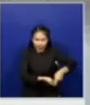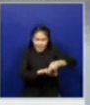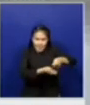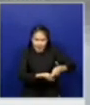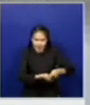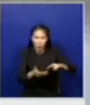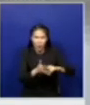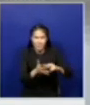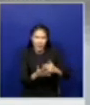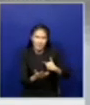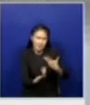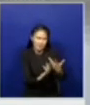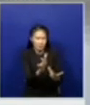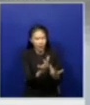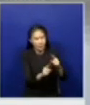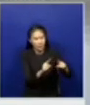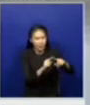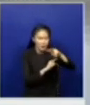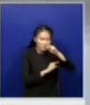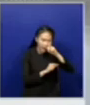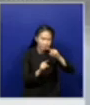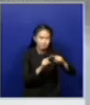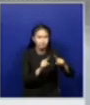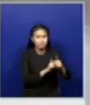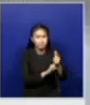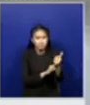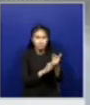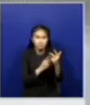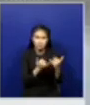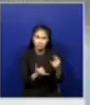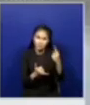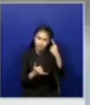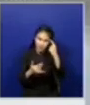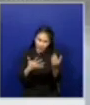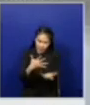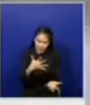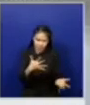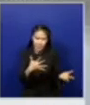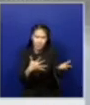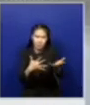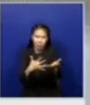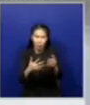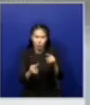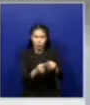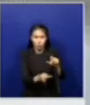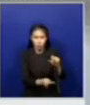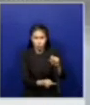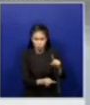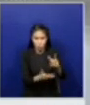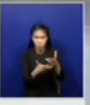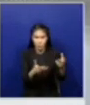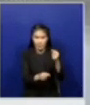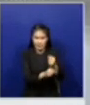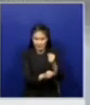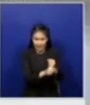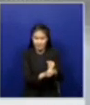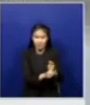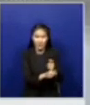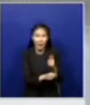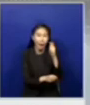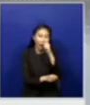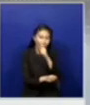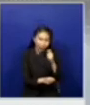อู่น้ำมาแต่โบราณจึงควรยกระดับเป็นศูนย์ผลิตอาหารปลอดภัยป้อนโล